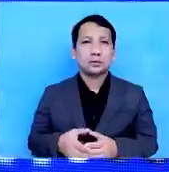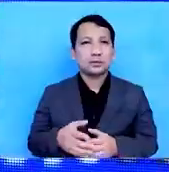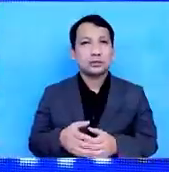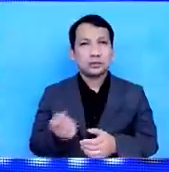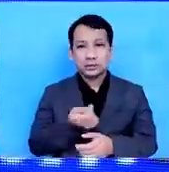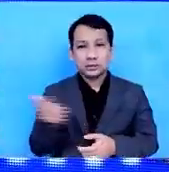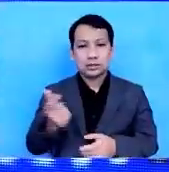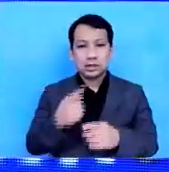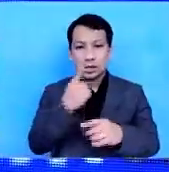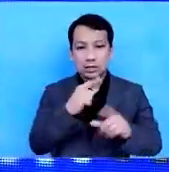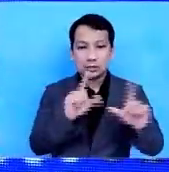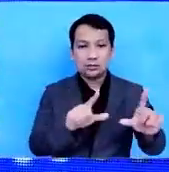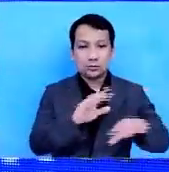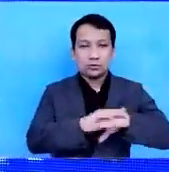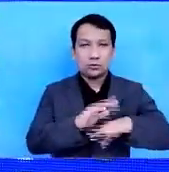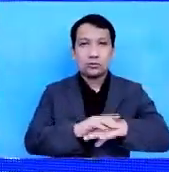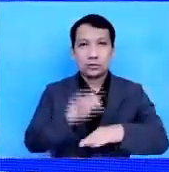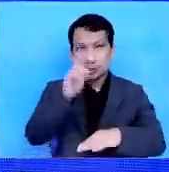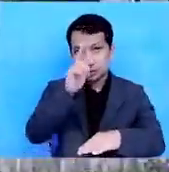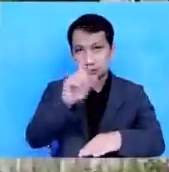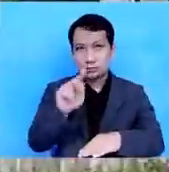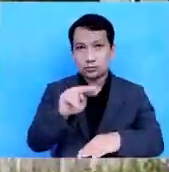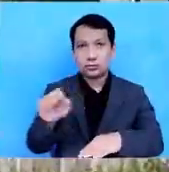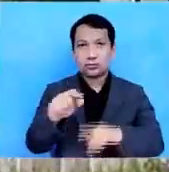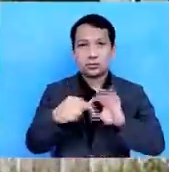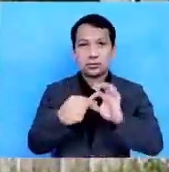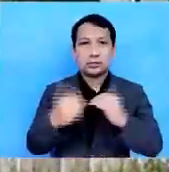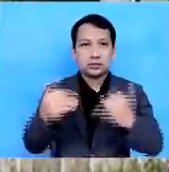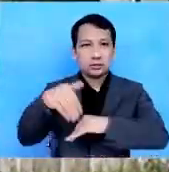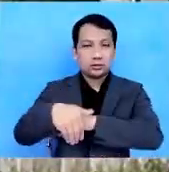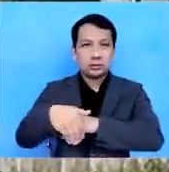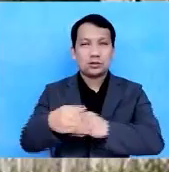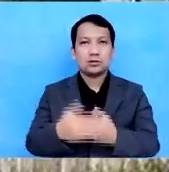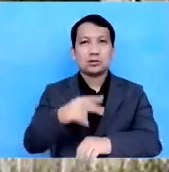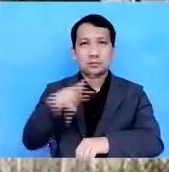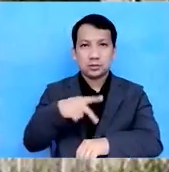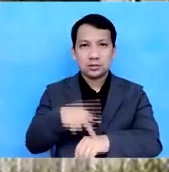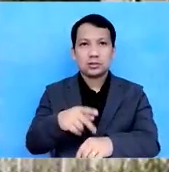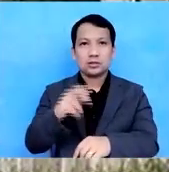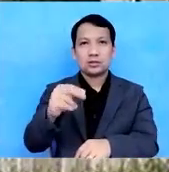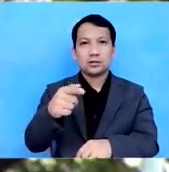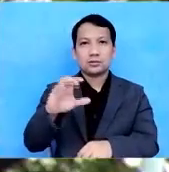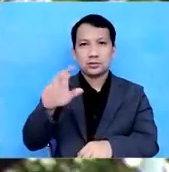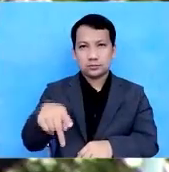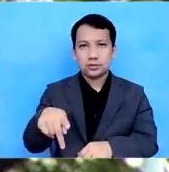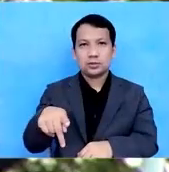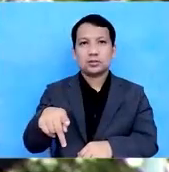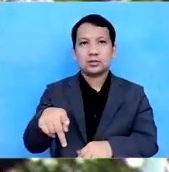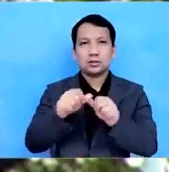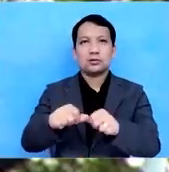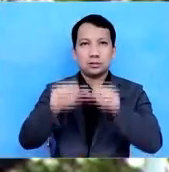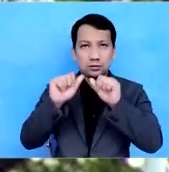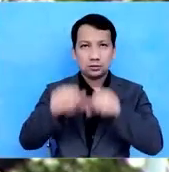red alert status ang Luzon Grid ngayong gabi. Ayon sa National Grid Corporation of the Philippines o NGCP, kaya na